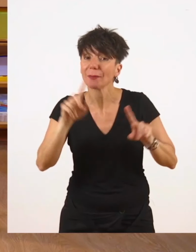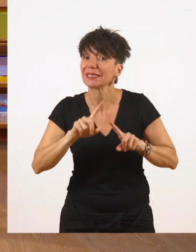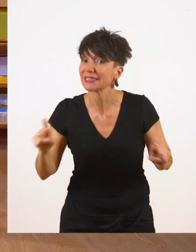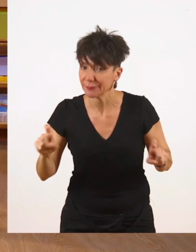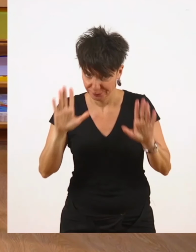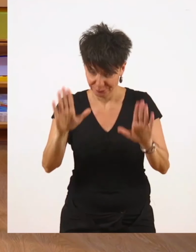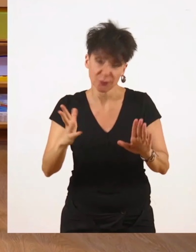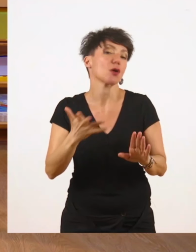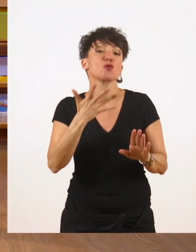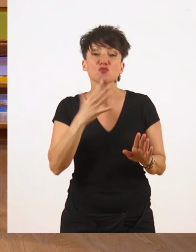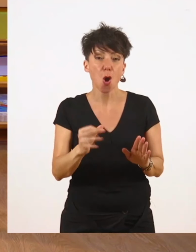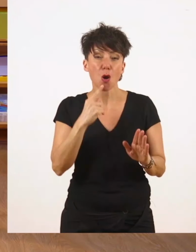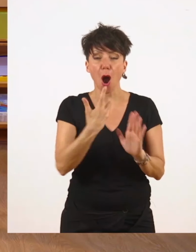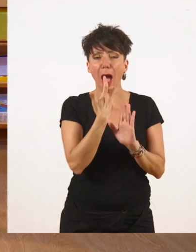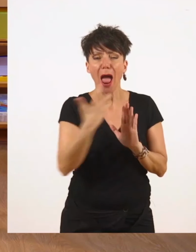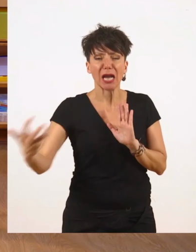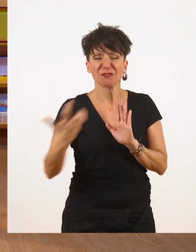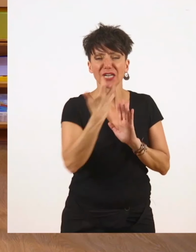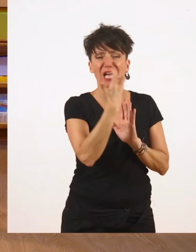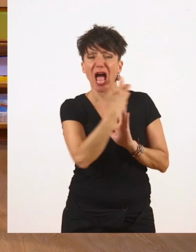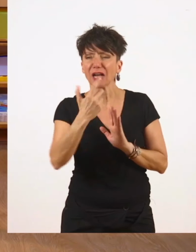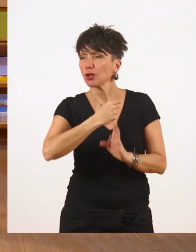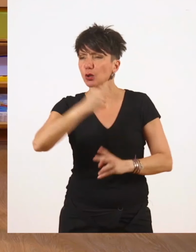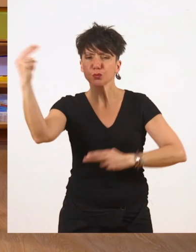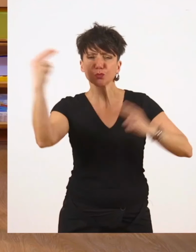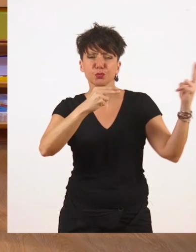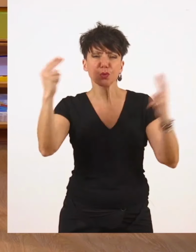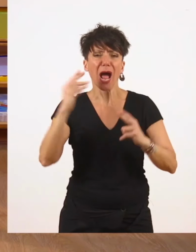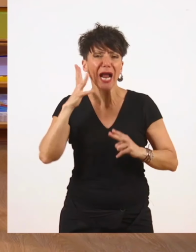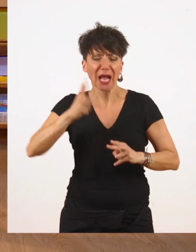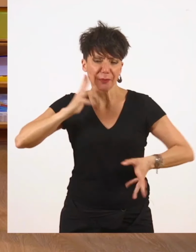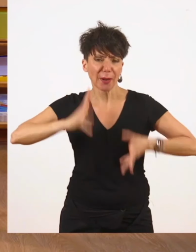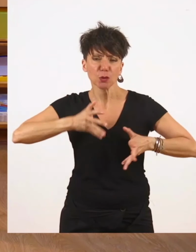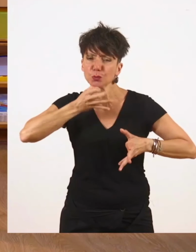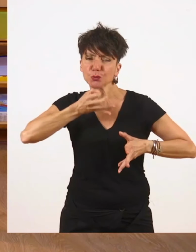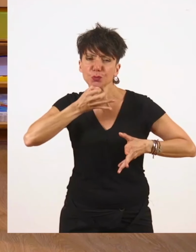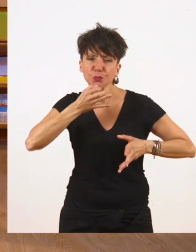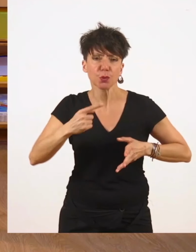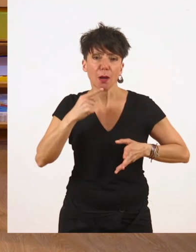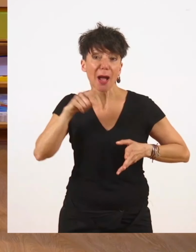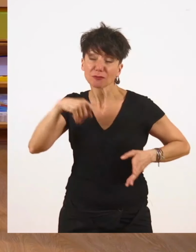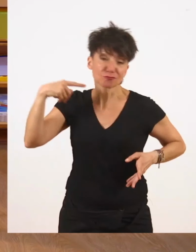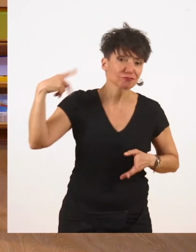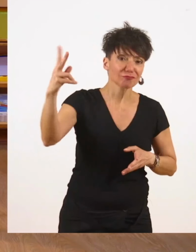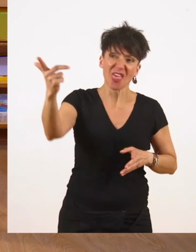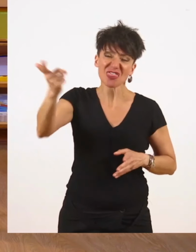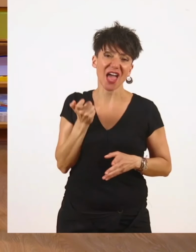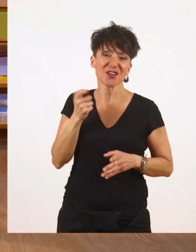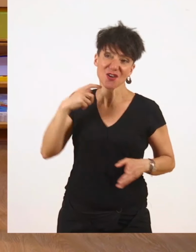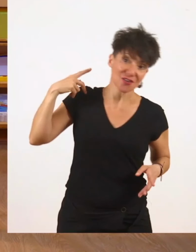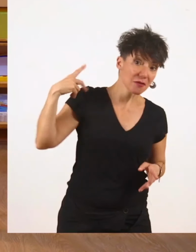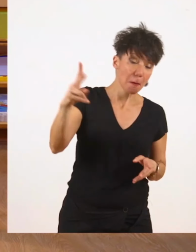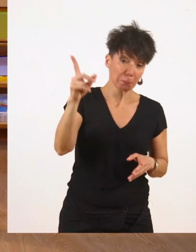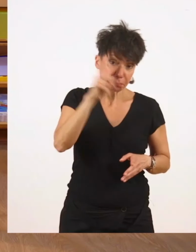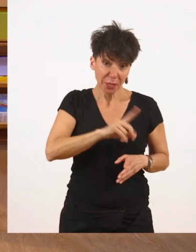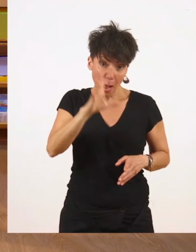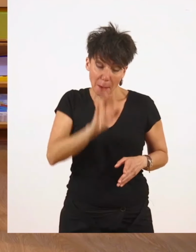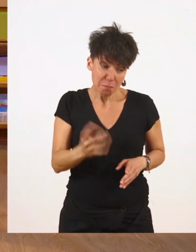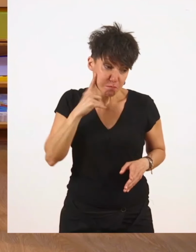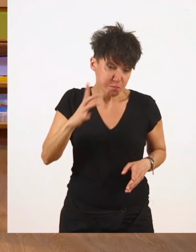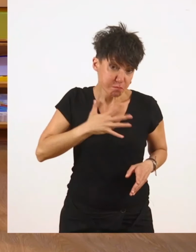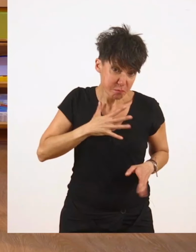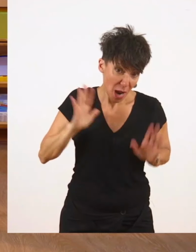ότι κάποιες από τις πιο γνωστές φράσεις που χρησιμοπούμε σήμερα αποδίδονται στο Σέξπιρ. Δεν ξέρουμε αν είναι ψέματα ή αλήθεια,